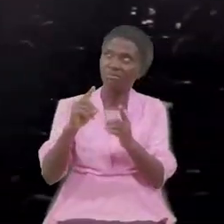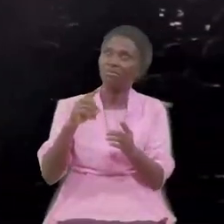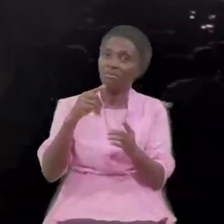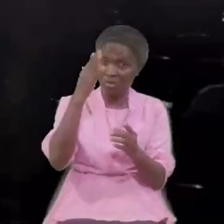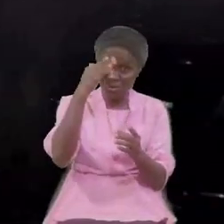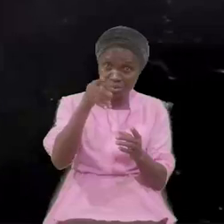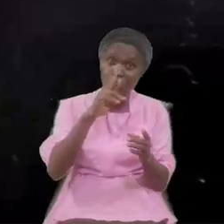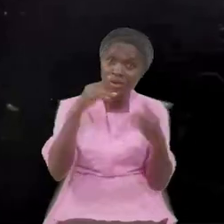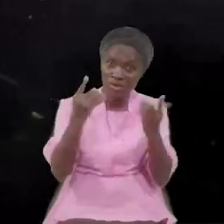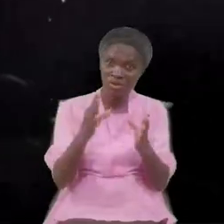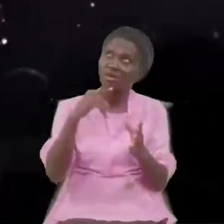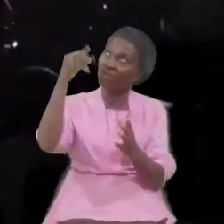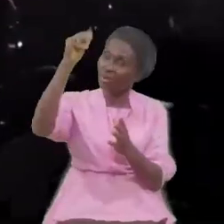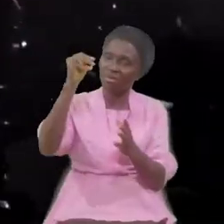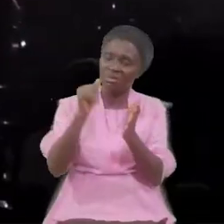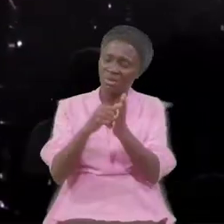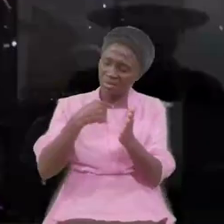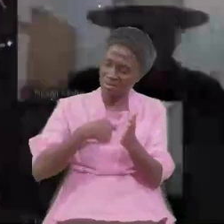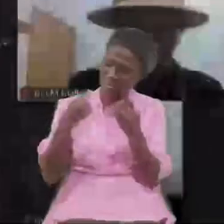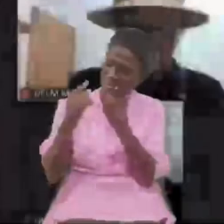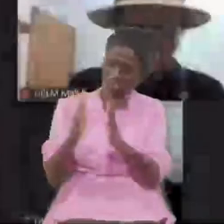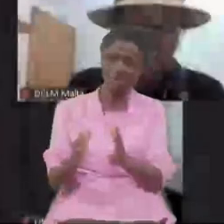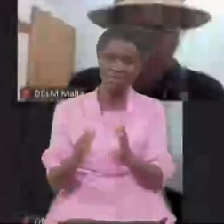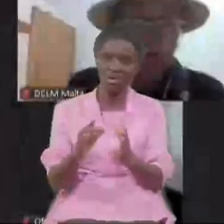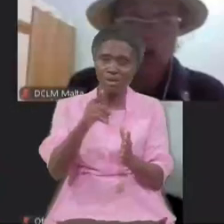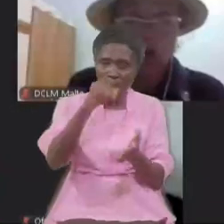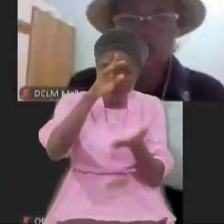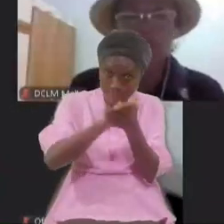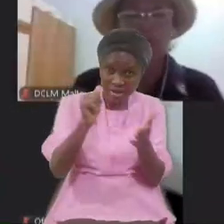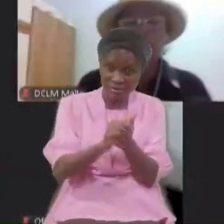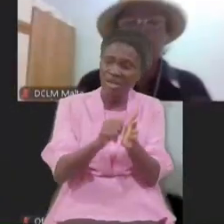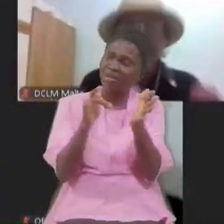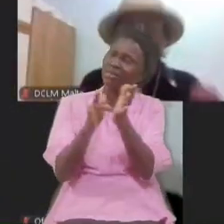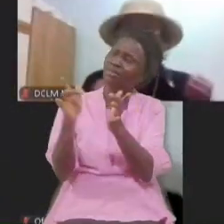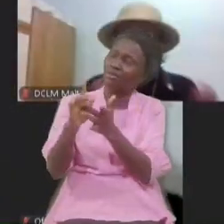Et tu crois que Jésus est mort pour toi.